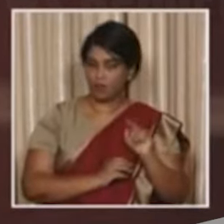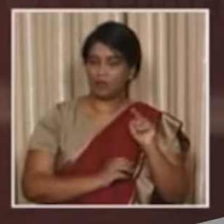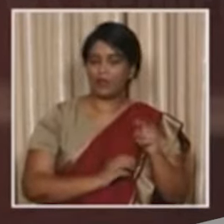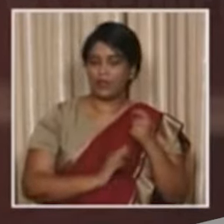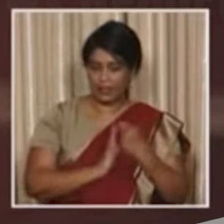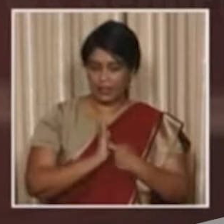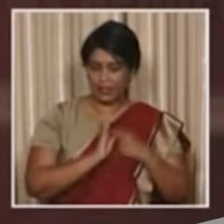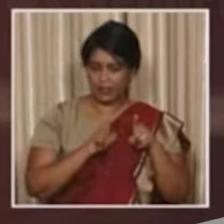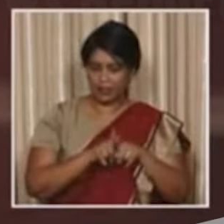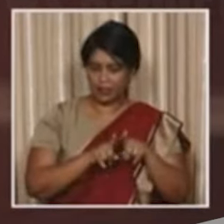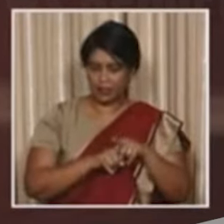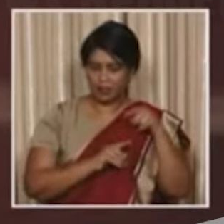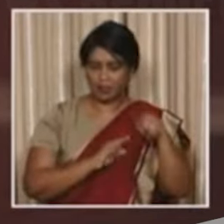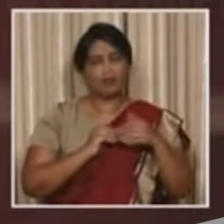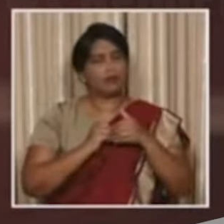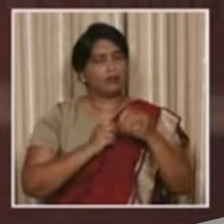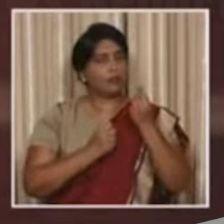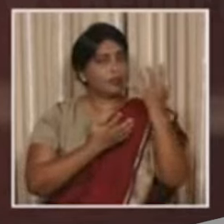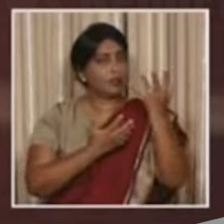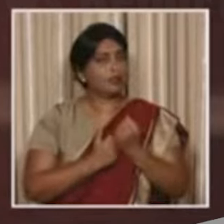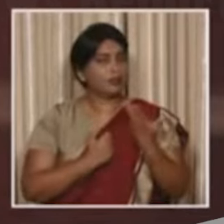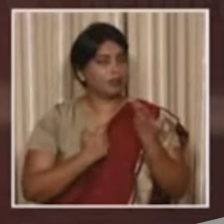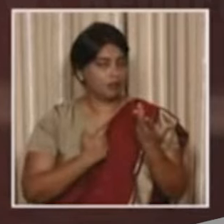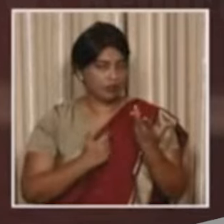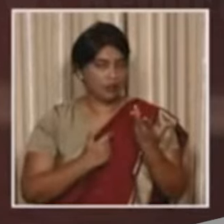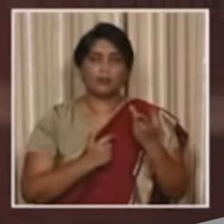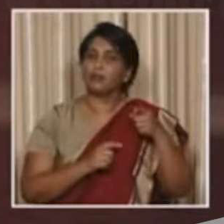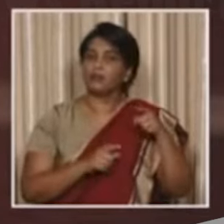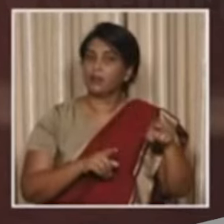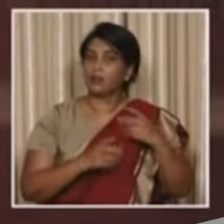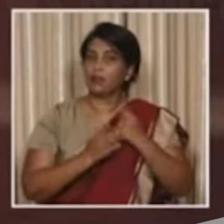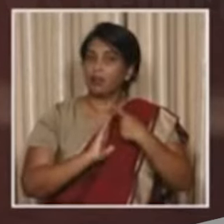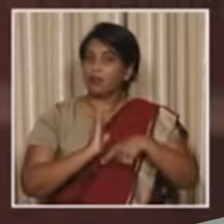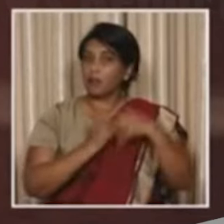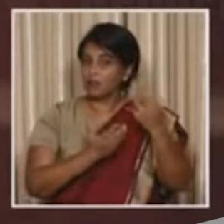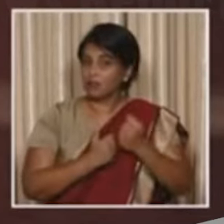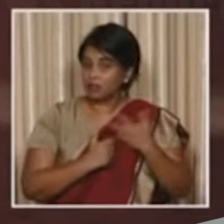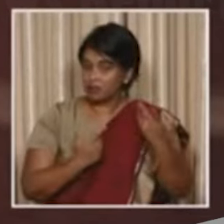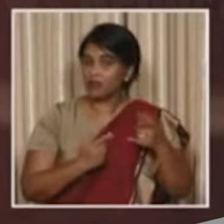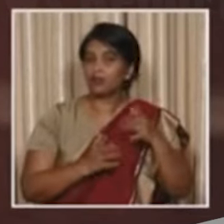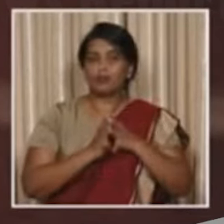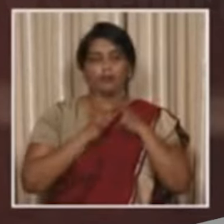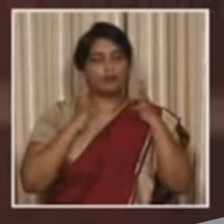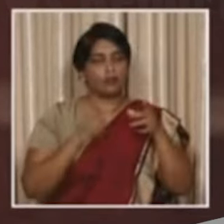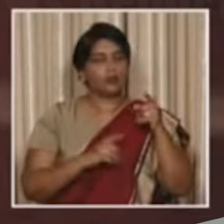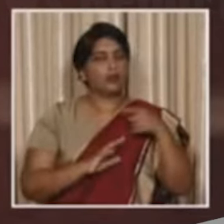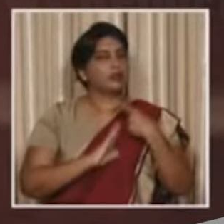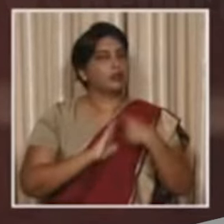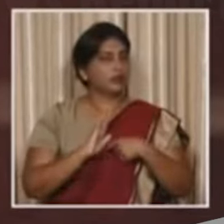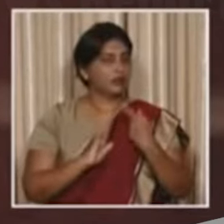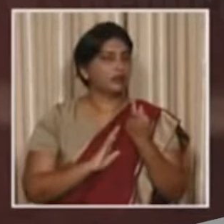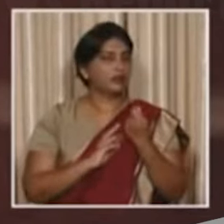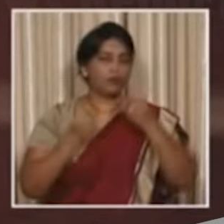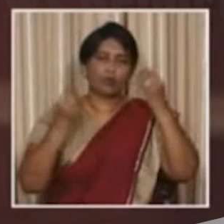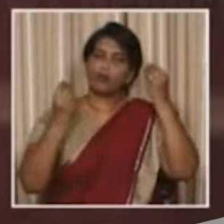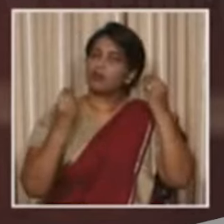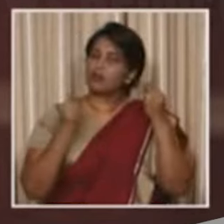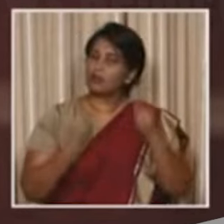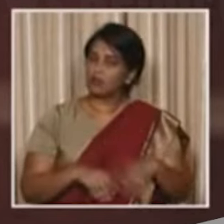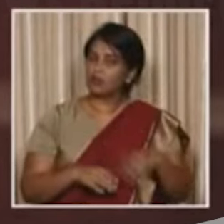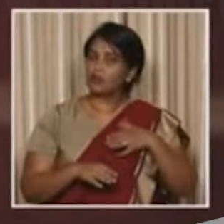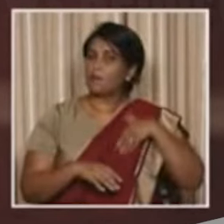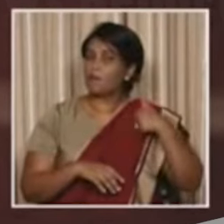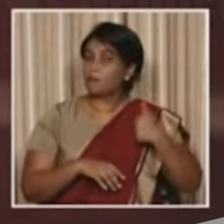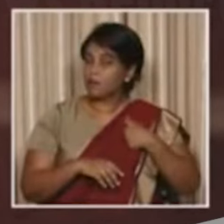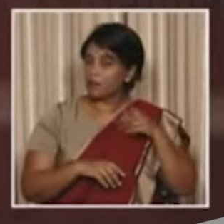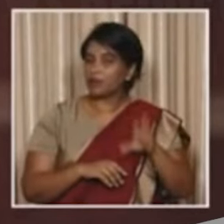අනුව ඒ මුදල් නොගැනීම ලංකාවට නොගැනීම නිසා තමයි විශාල වශයෙන් මේ රටේ ආර්ථිකය කඩාවැටෙන්න මූලික